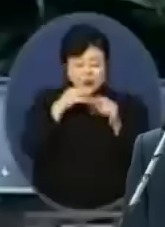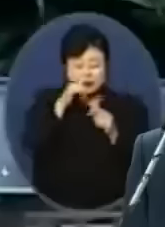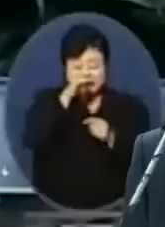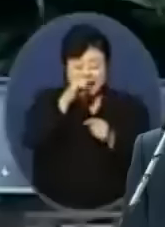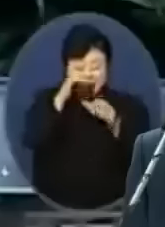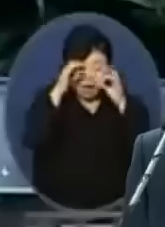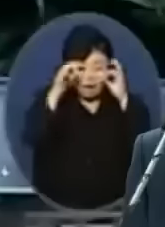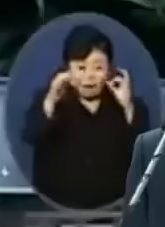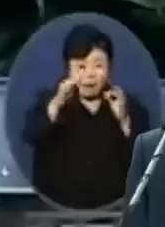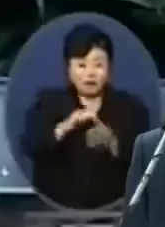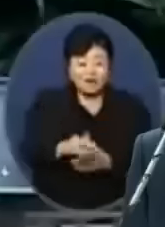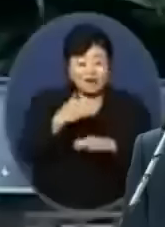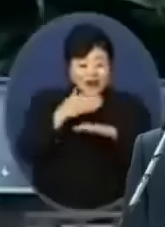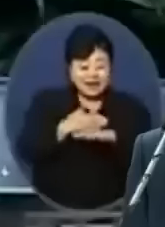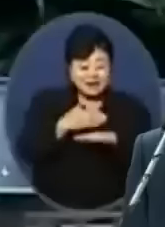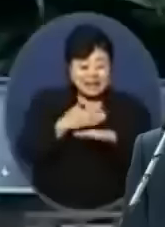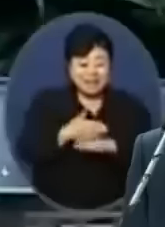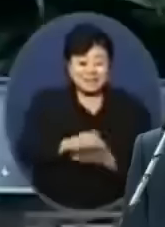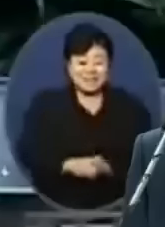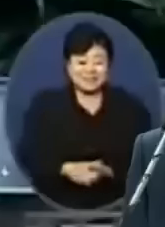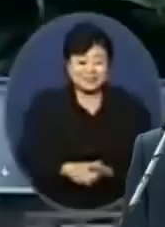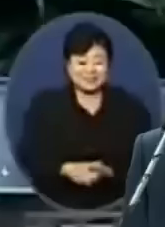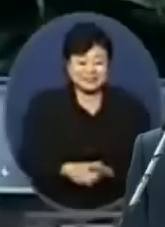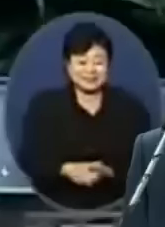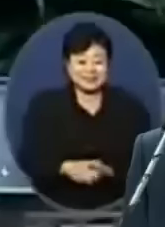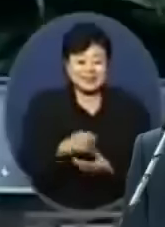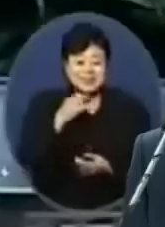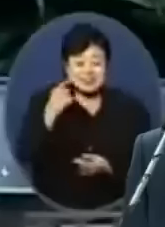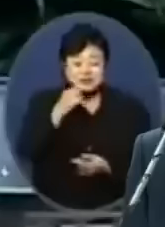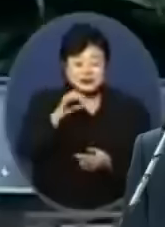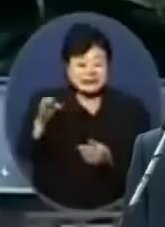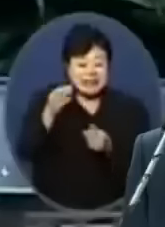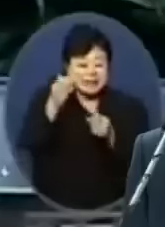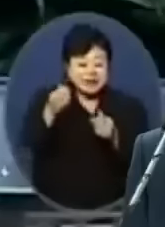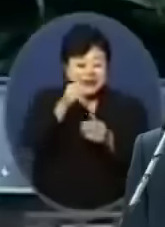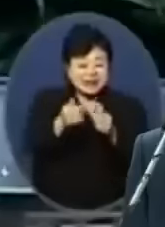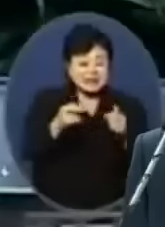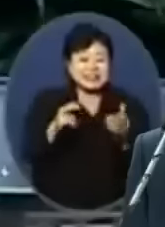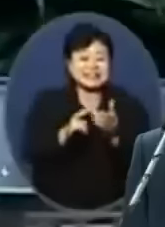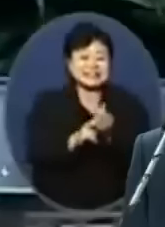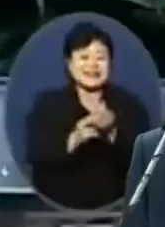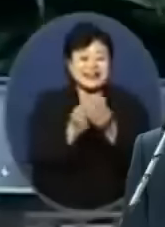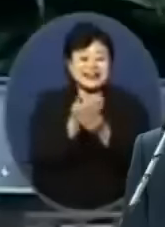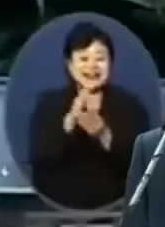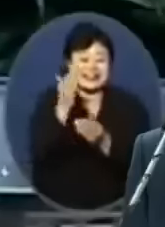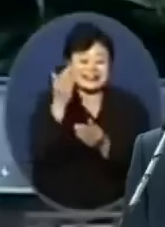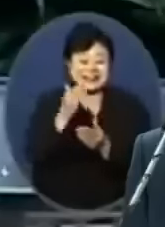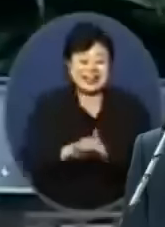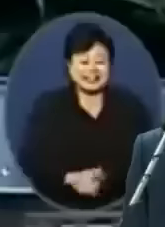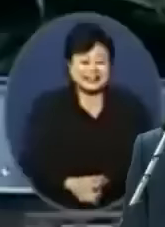보고 감사하고 입으로 시인하면 하나님의 기적이 일어나는 것입니다.